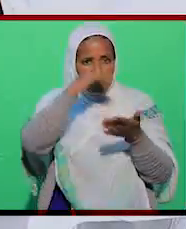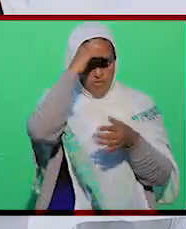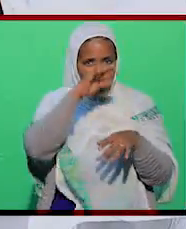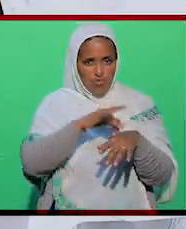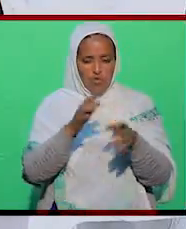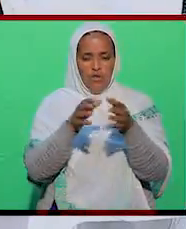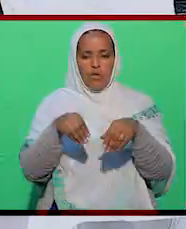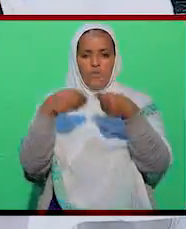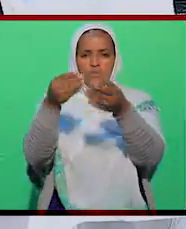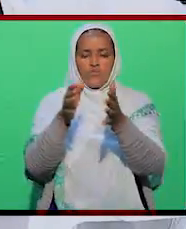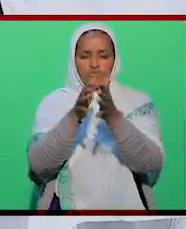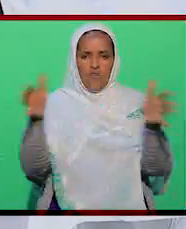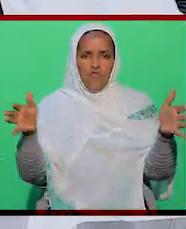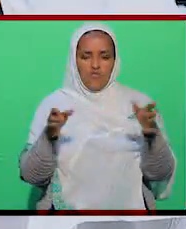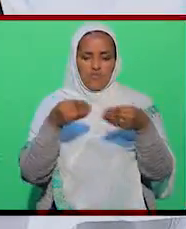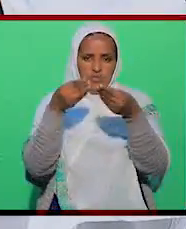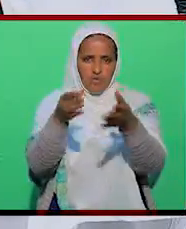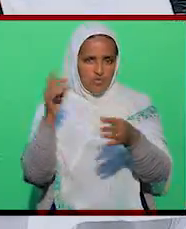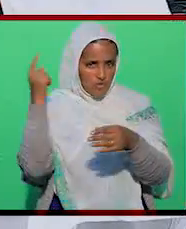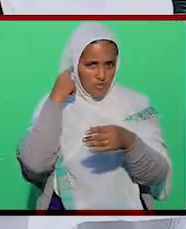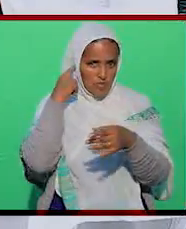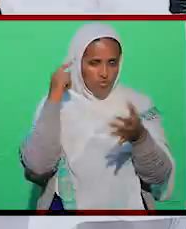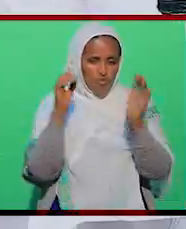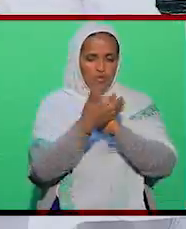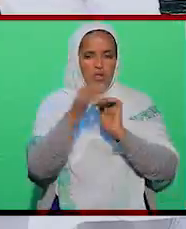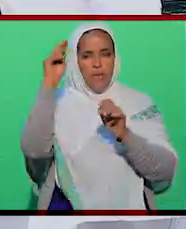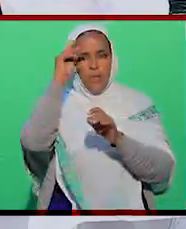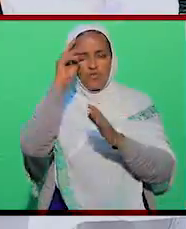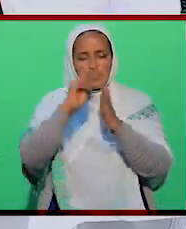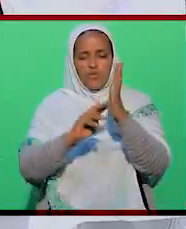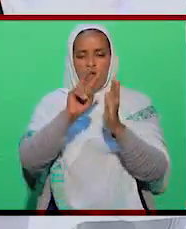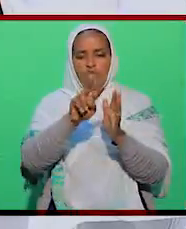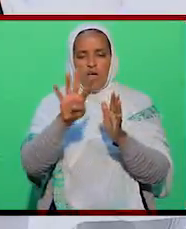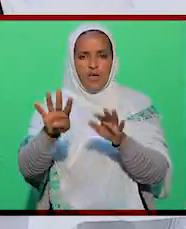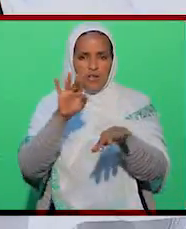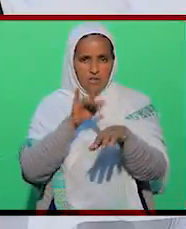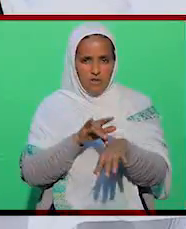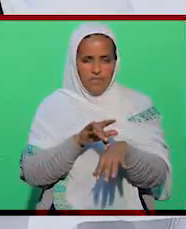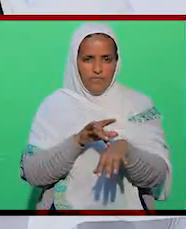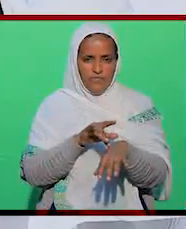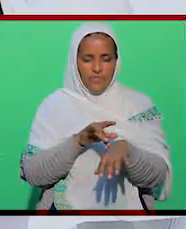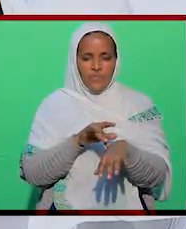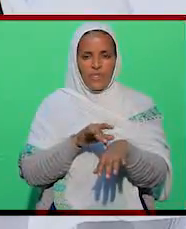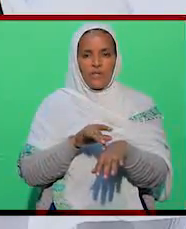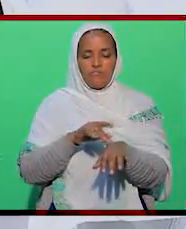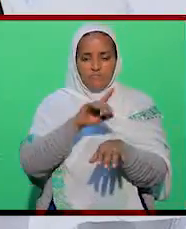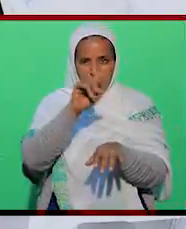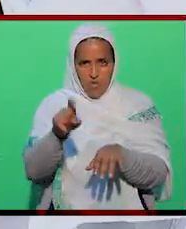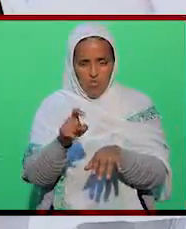እንኳ ቅድም መምህራችን በትምህርቱ በሰፊው መልሰውታል። ሰምታችሁ ከሆነ የማቴዎስ ወንጌል ምዕራፍ